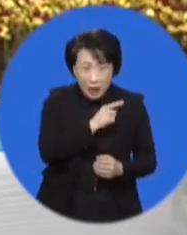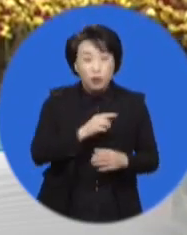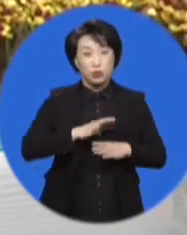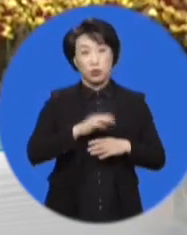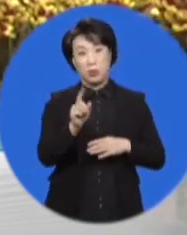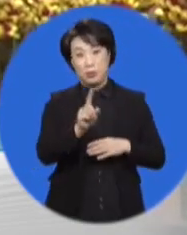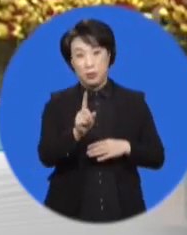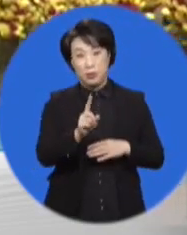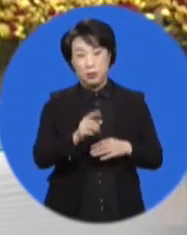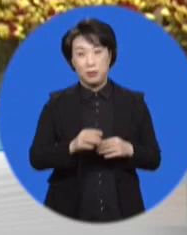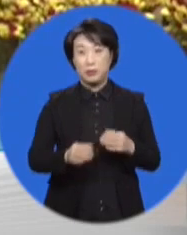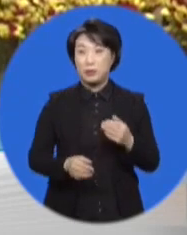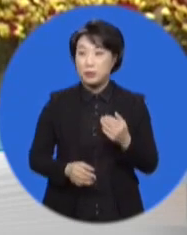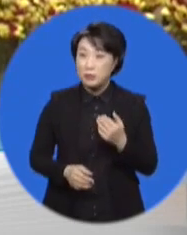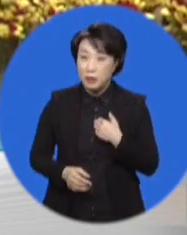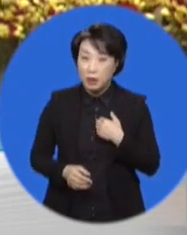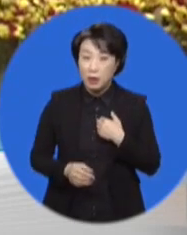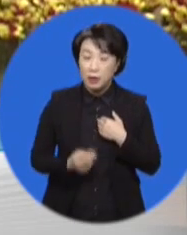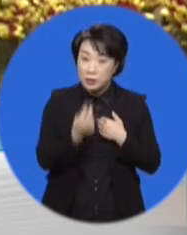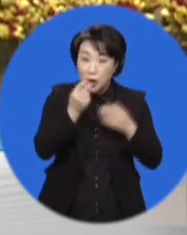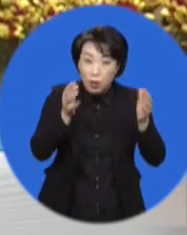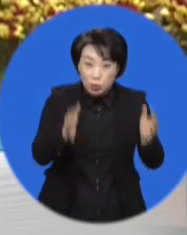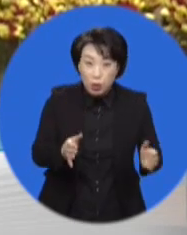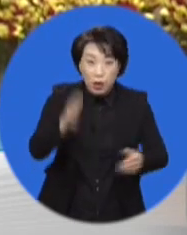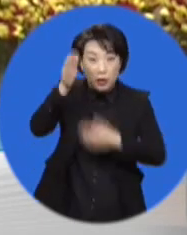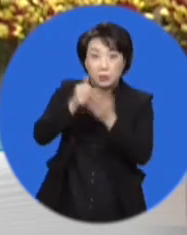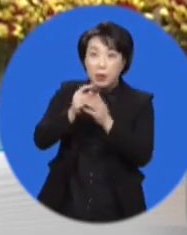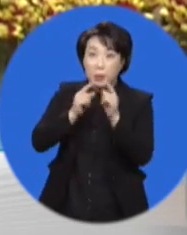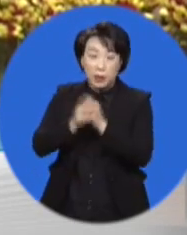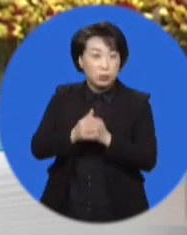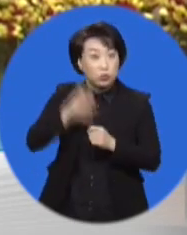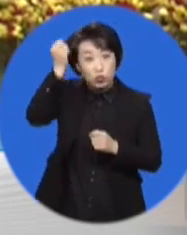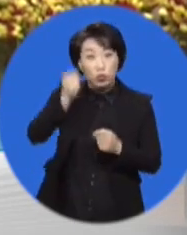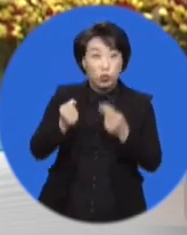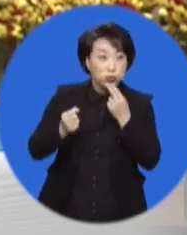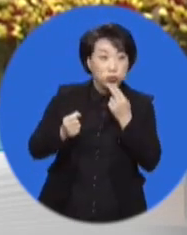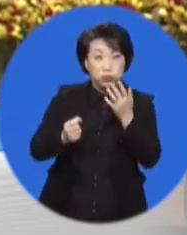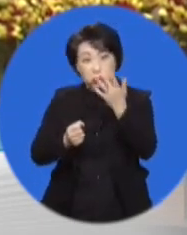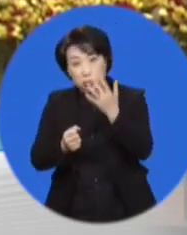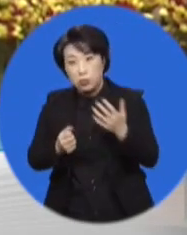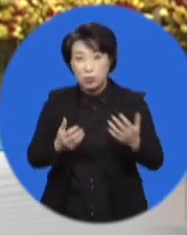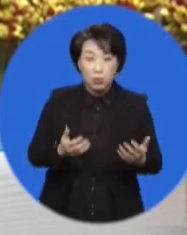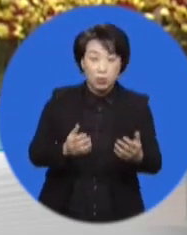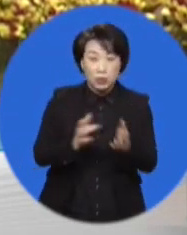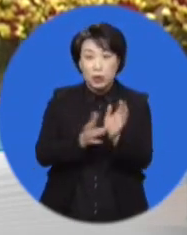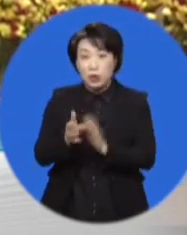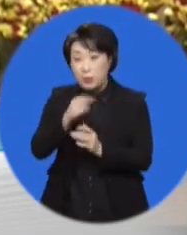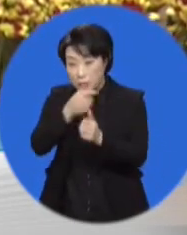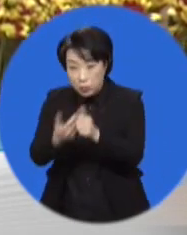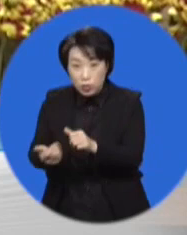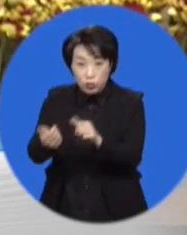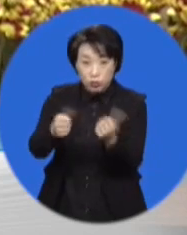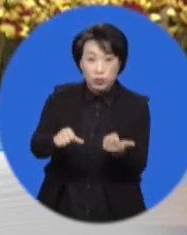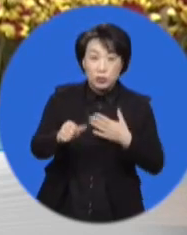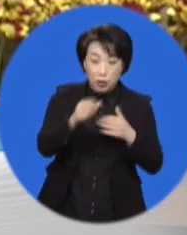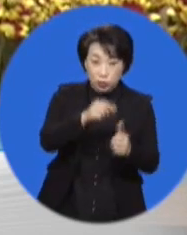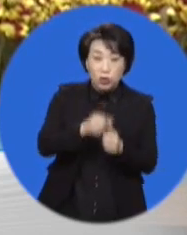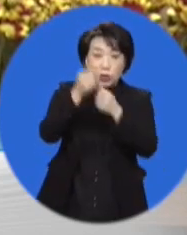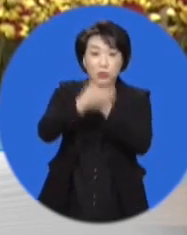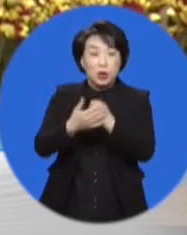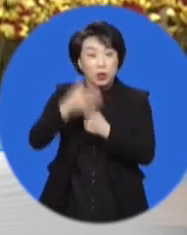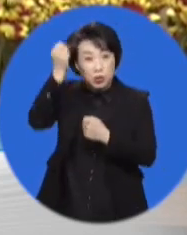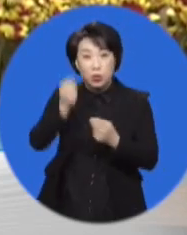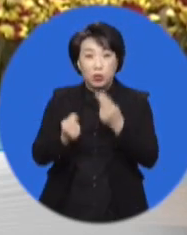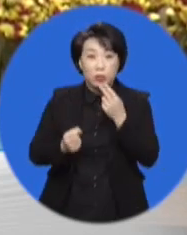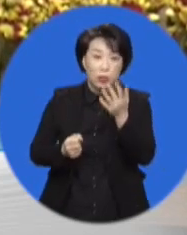것이 내가 세상에 살면서 하나님 말씀이 기억이 안 나. 예수님이 피 흘려 나를 구원하신 내가